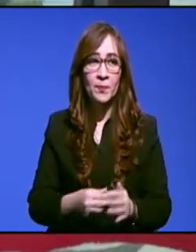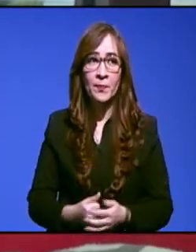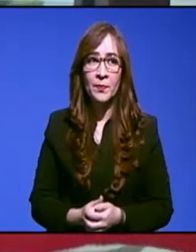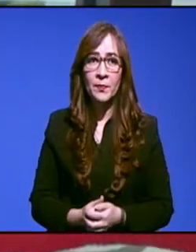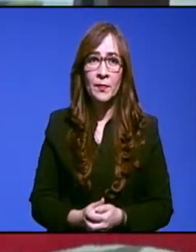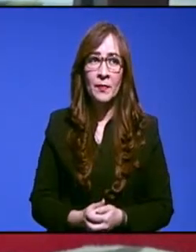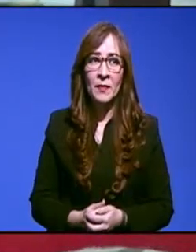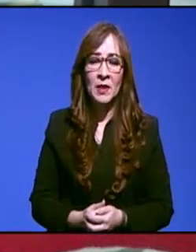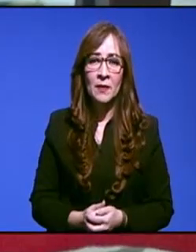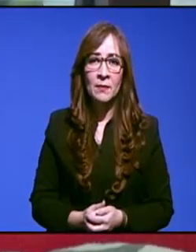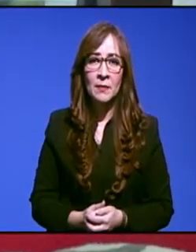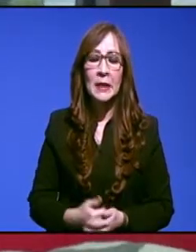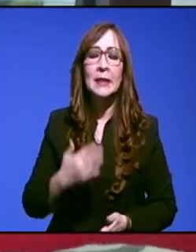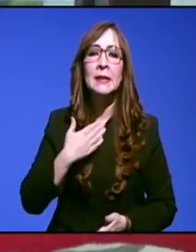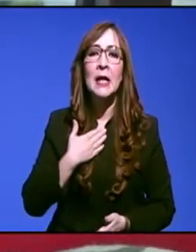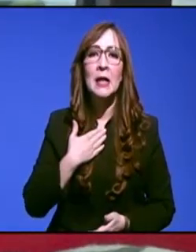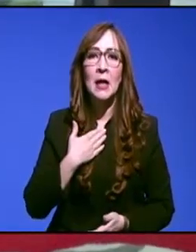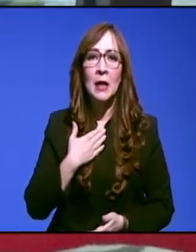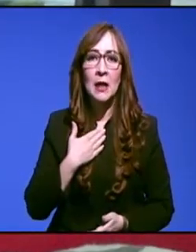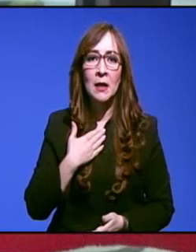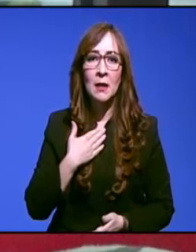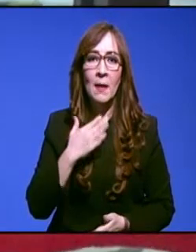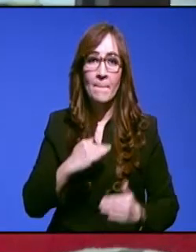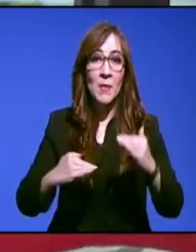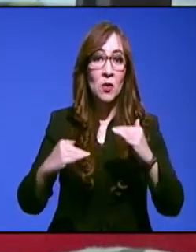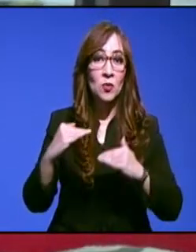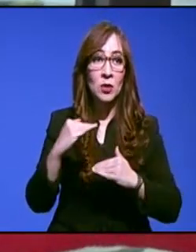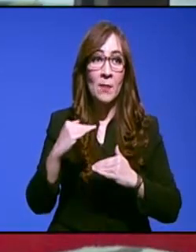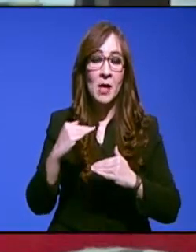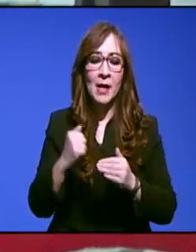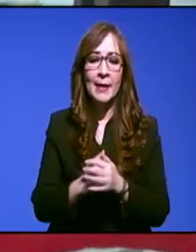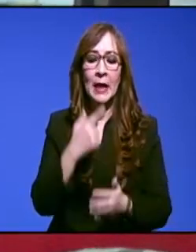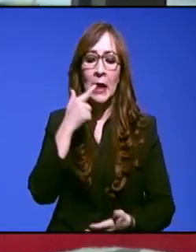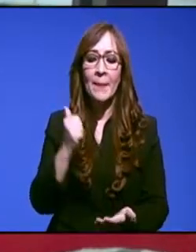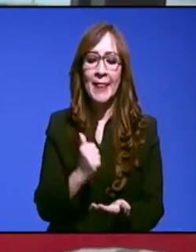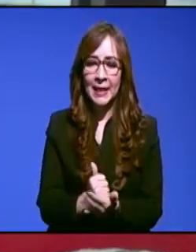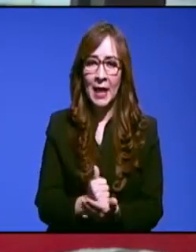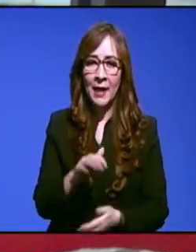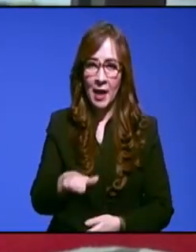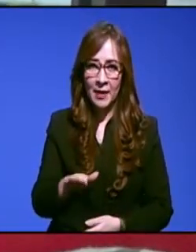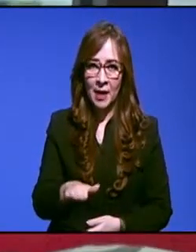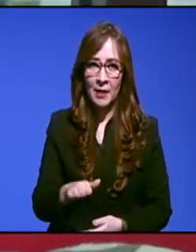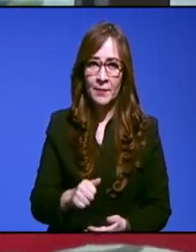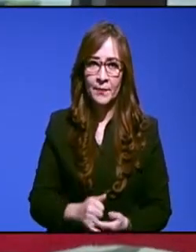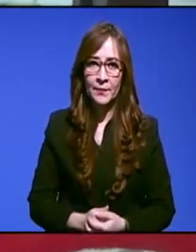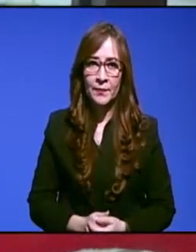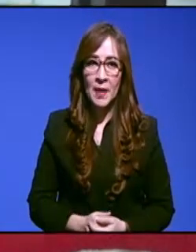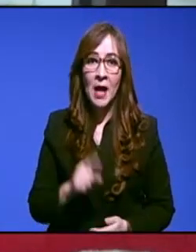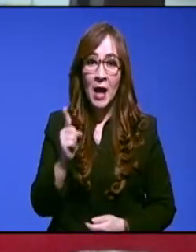tangganya disampingkan, saya lebih mentingin anak yang supaya enggak ganggu gitu, si